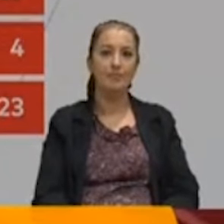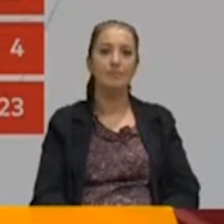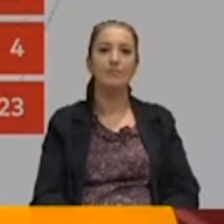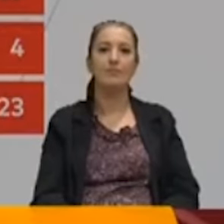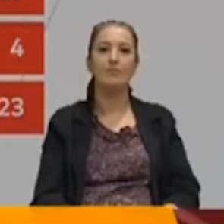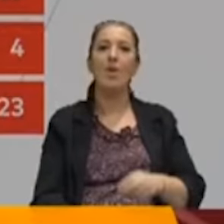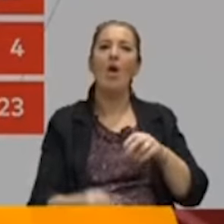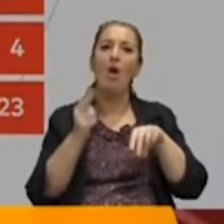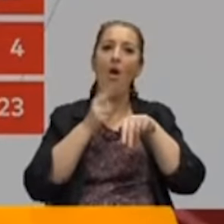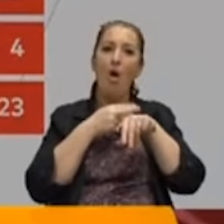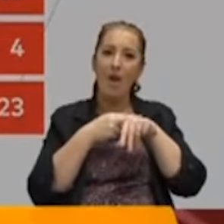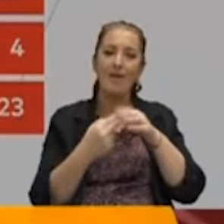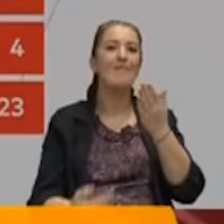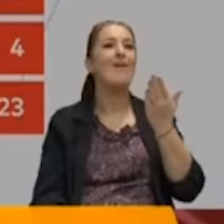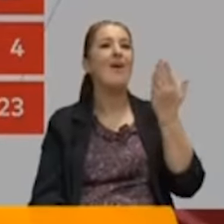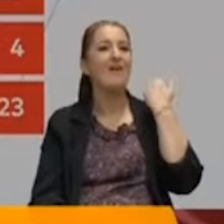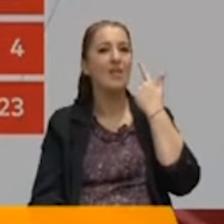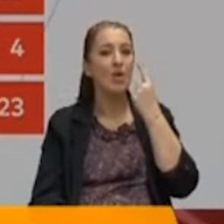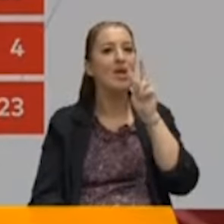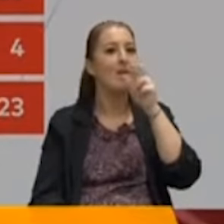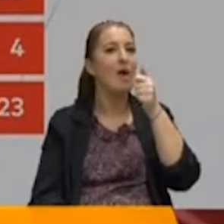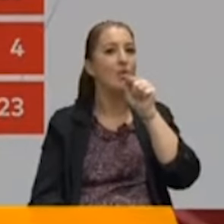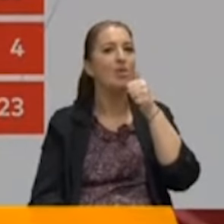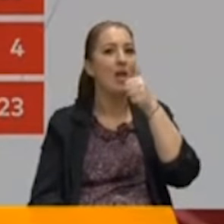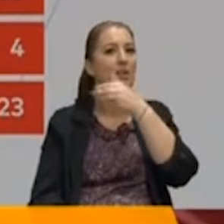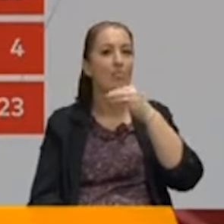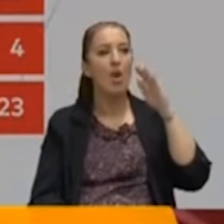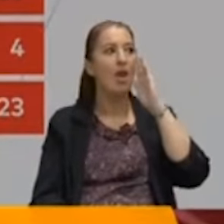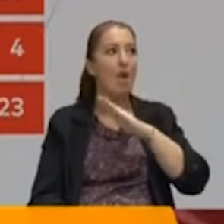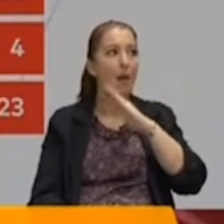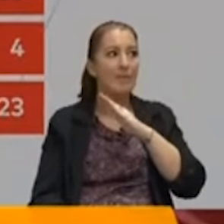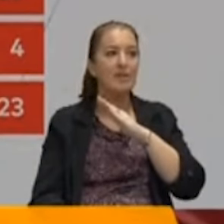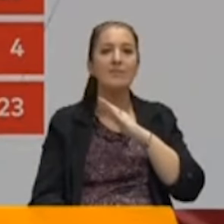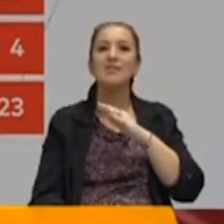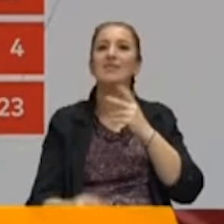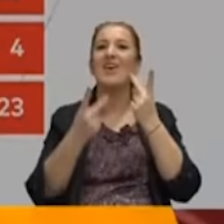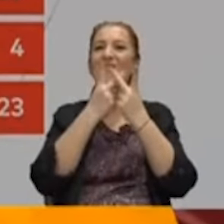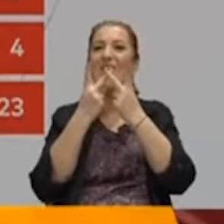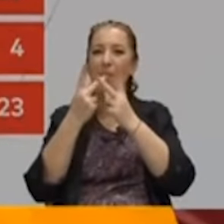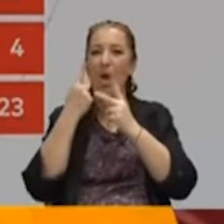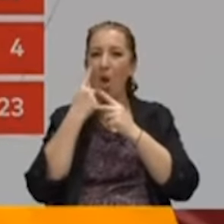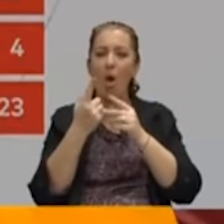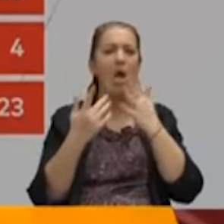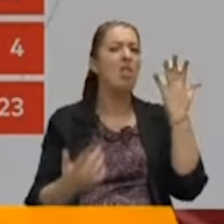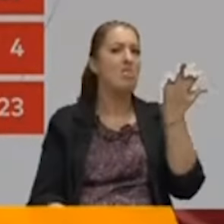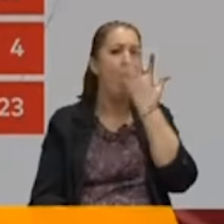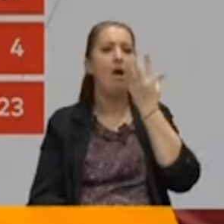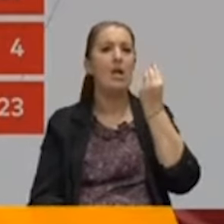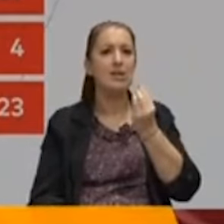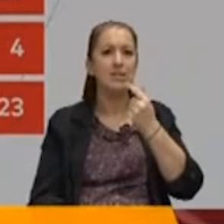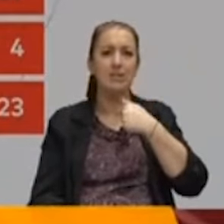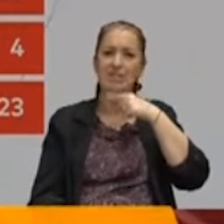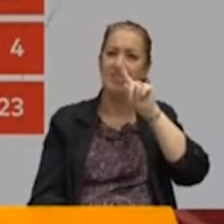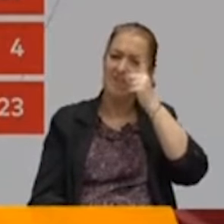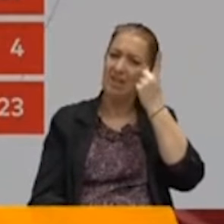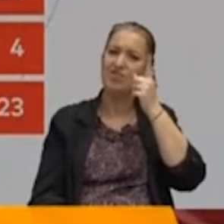Örneğin daha önceki dönemde 26.6 milyon liraya yaptırdığınız web sitesinin çok daha iyisini, biz